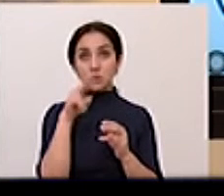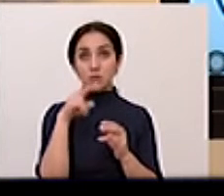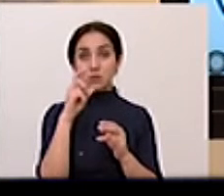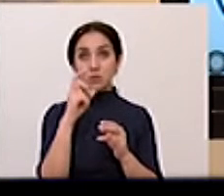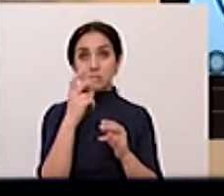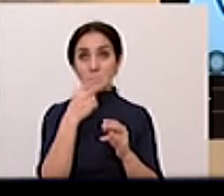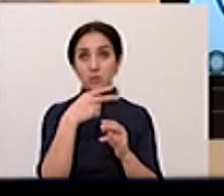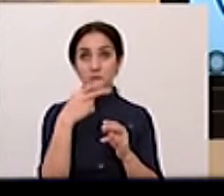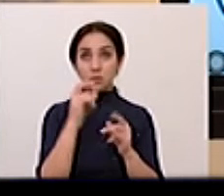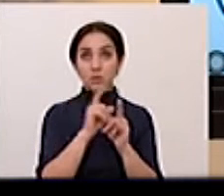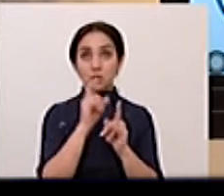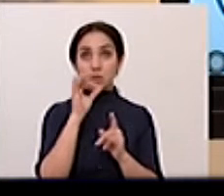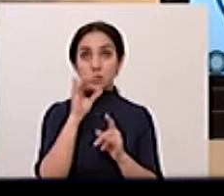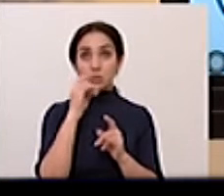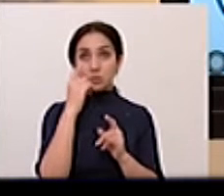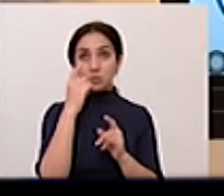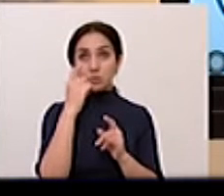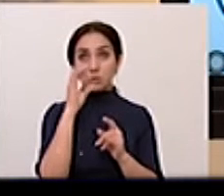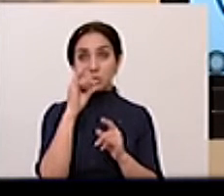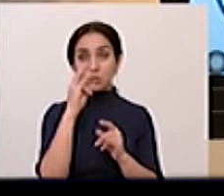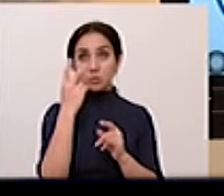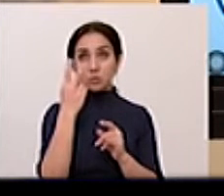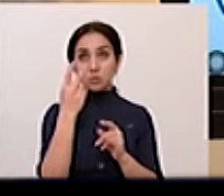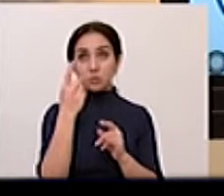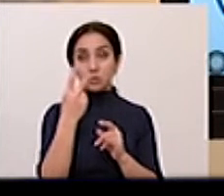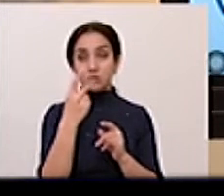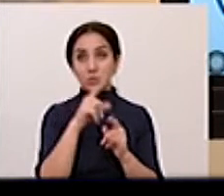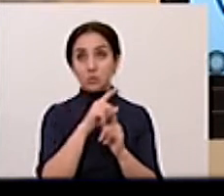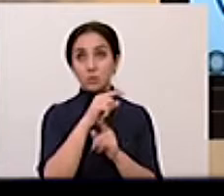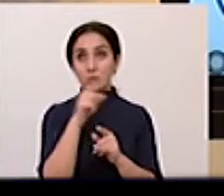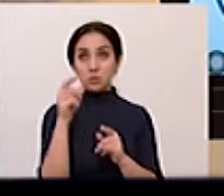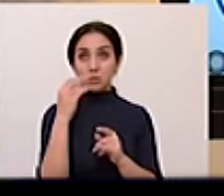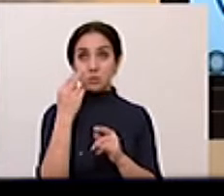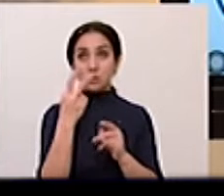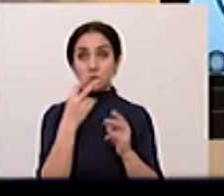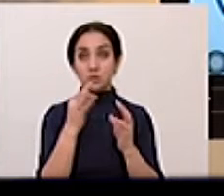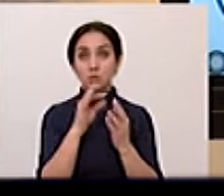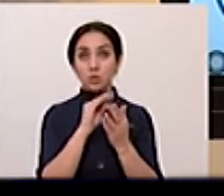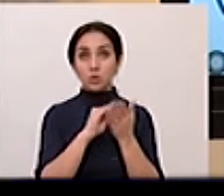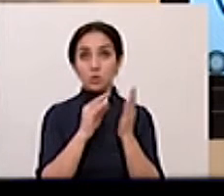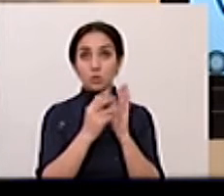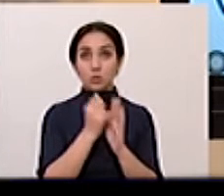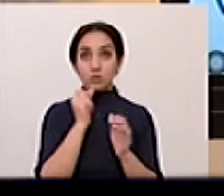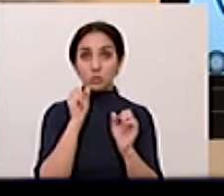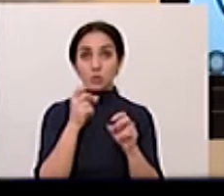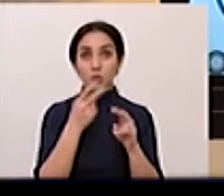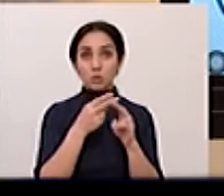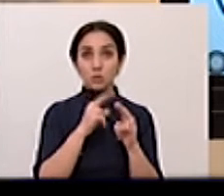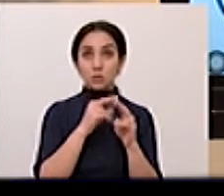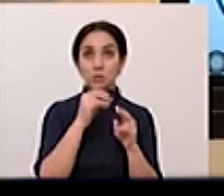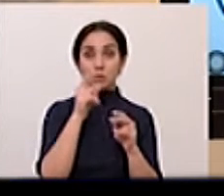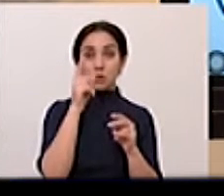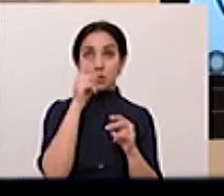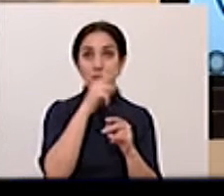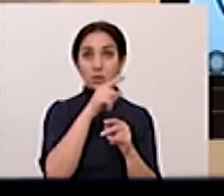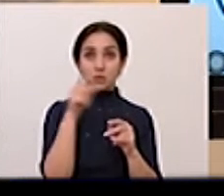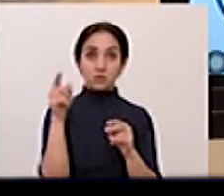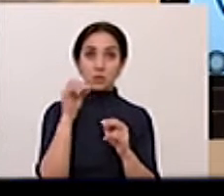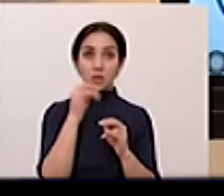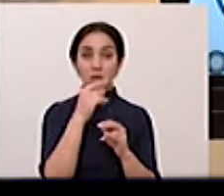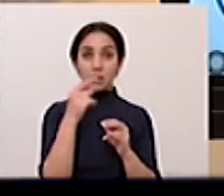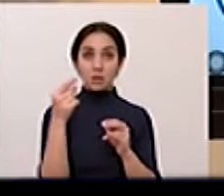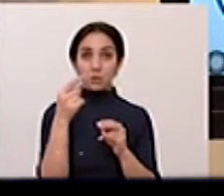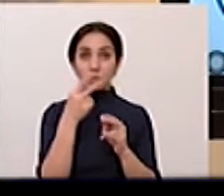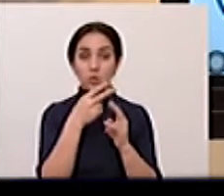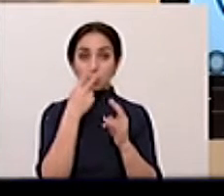kosinus 2x taqsim 2 ko'rinishda yozib olishimiz mumkin. So'ng ushbu kasrni ayirma